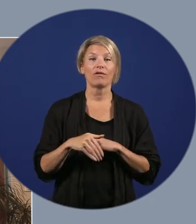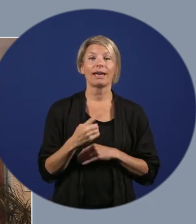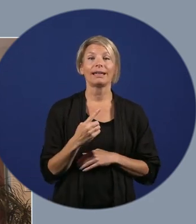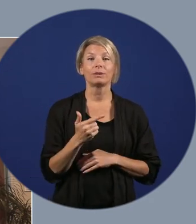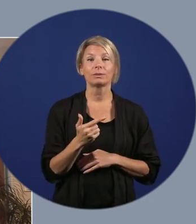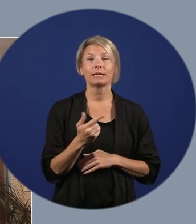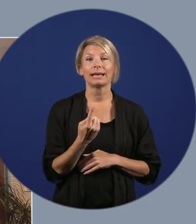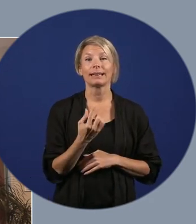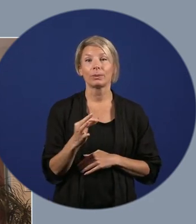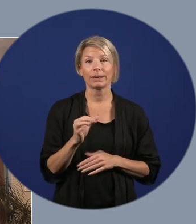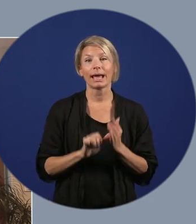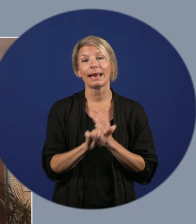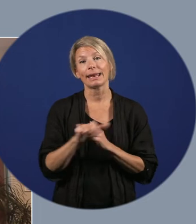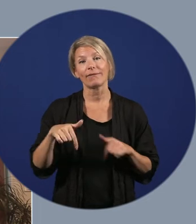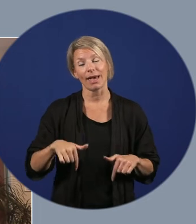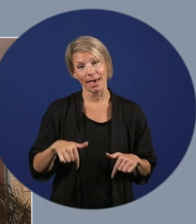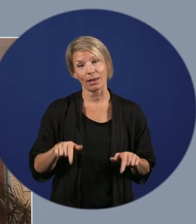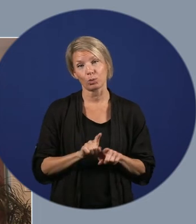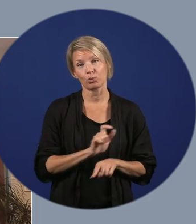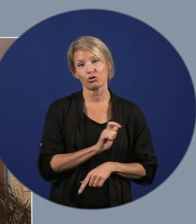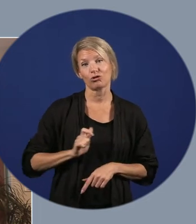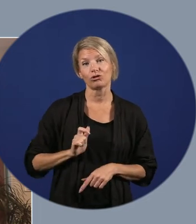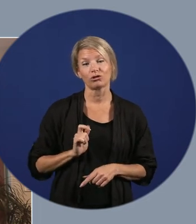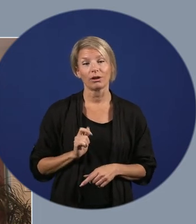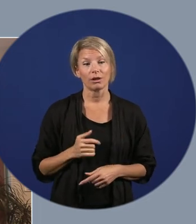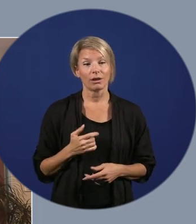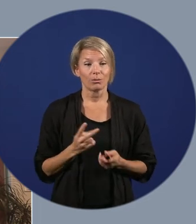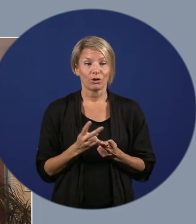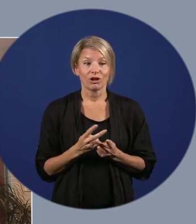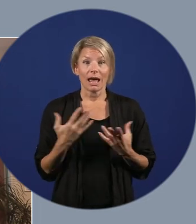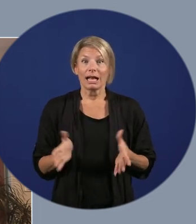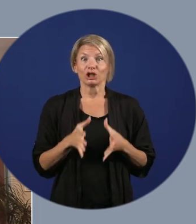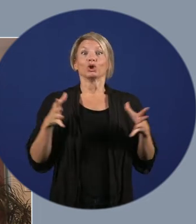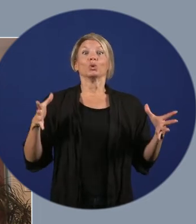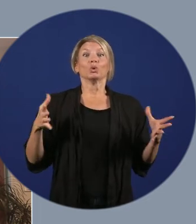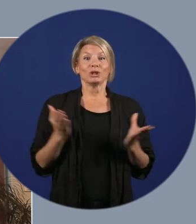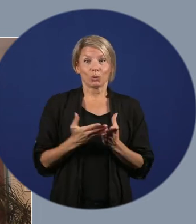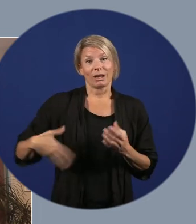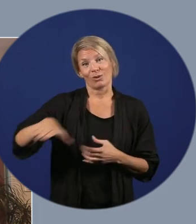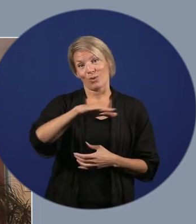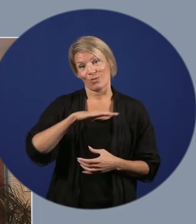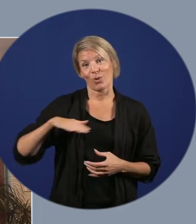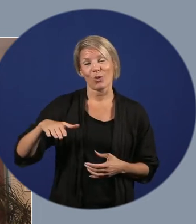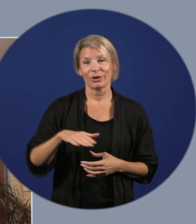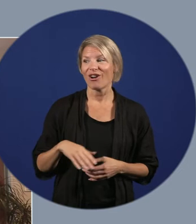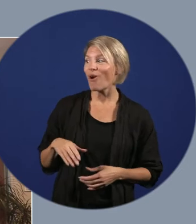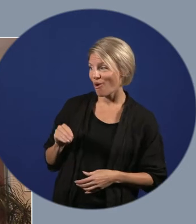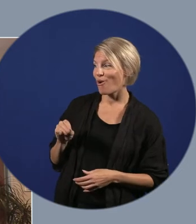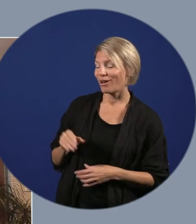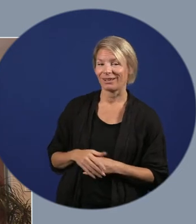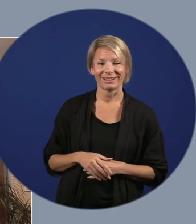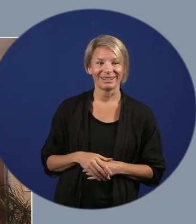1100 elever här i Sundbyberg. Så det är ett stort campus, kan vi säga. Fick vi